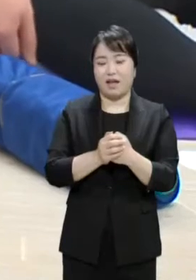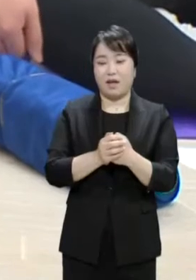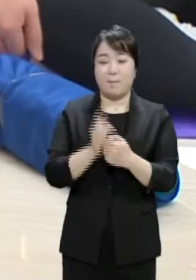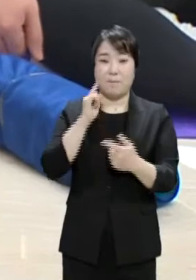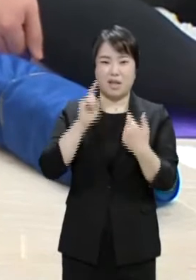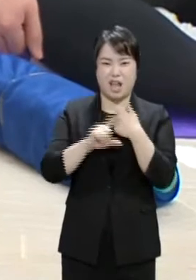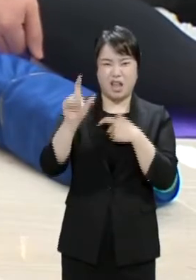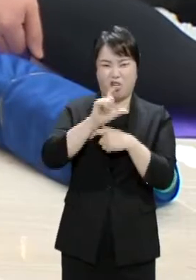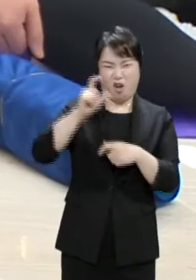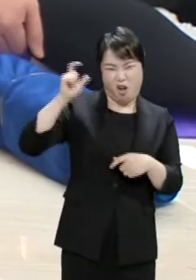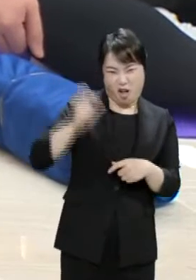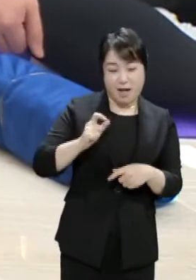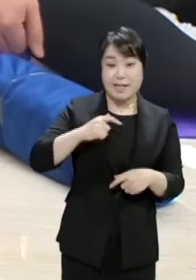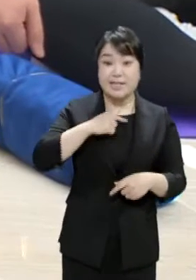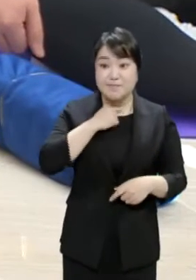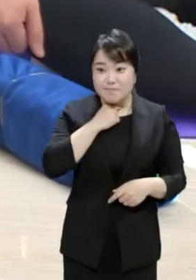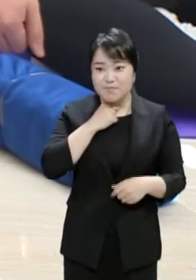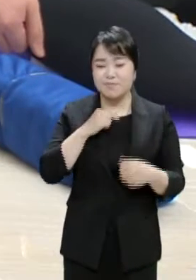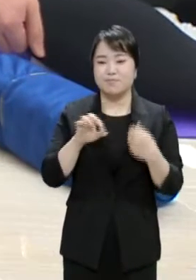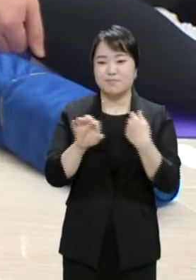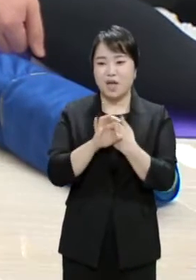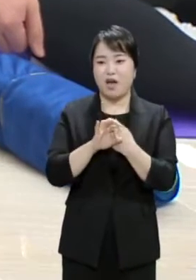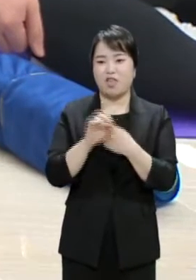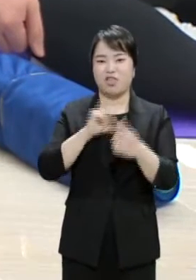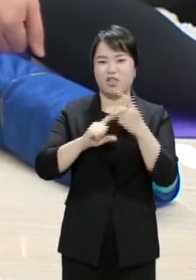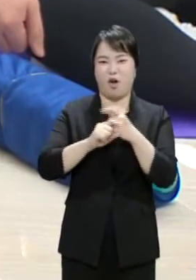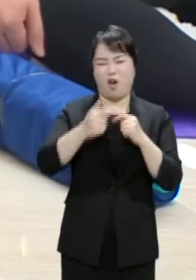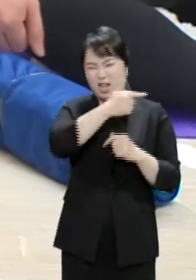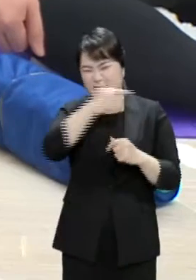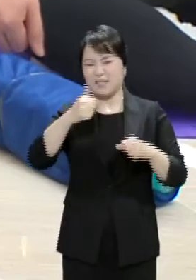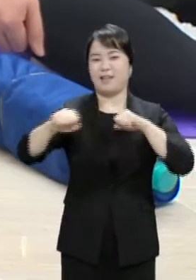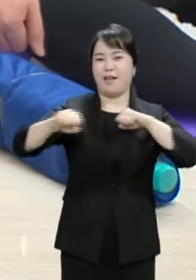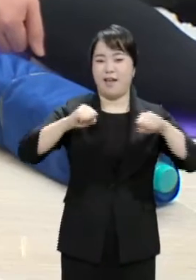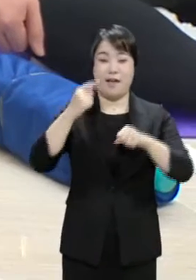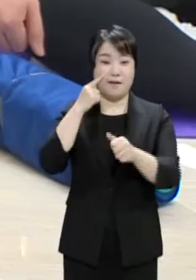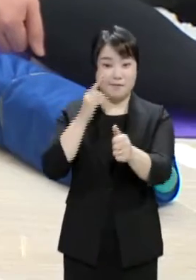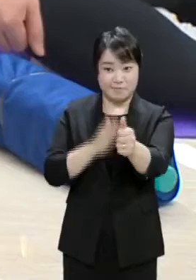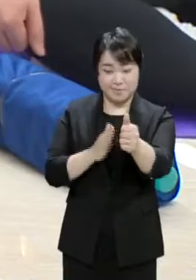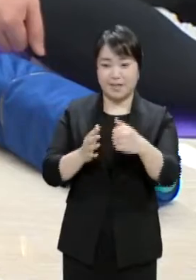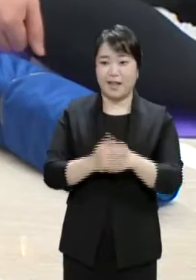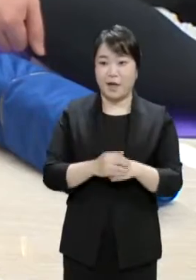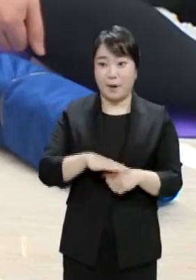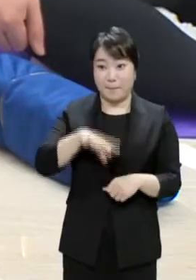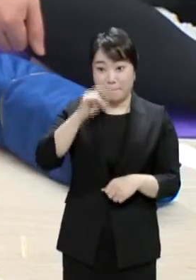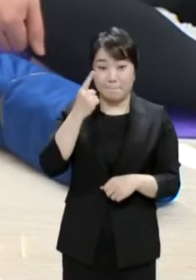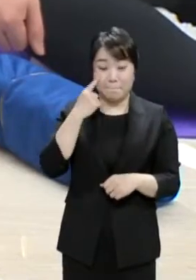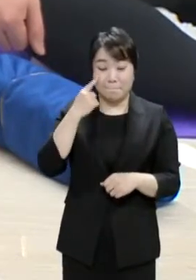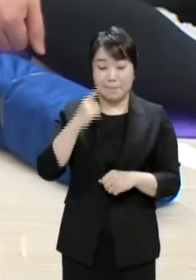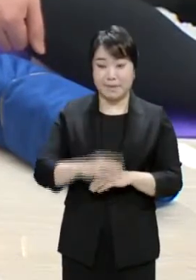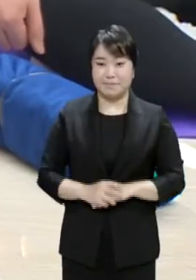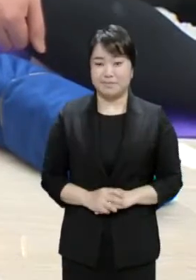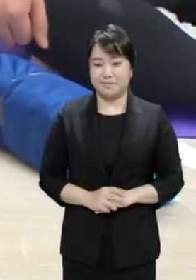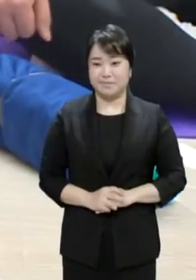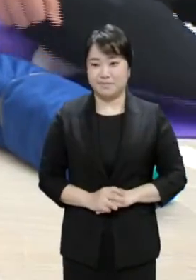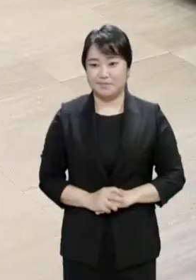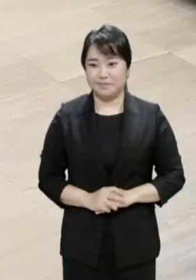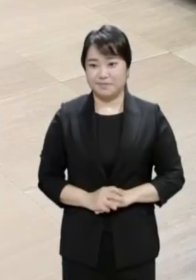싶다고 하시는 분들은 가동 범위를 크게 가져가주시면 좋을 것 같습니다. 먼저 자세 잡아보도록